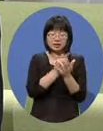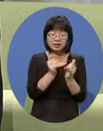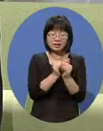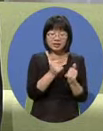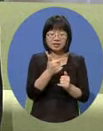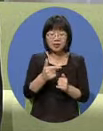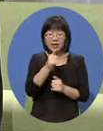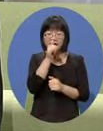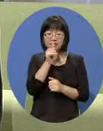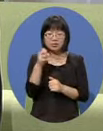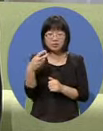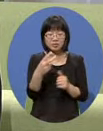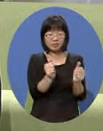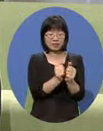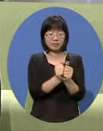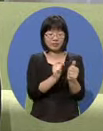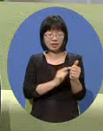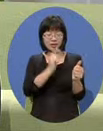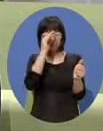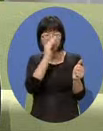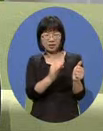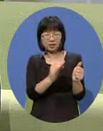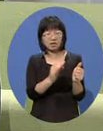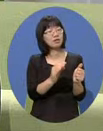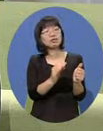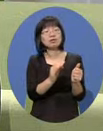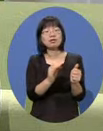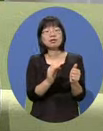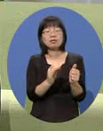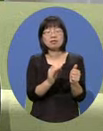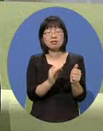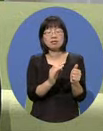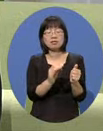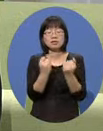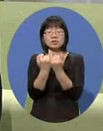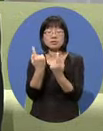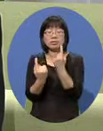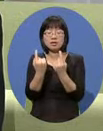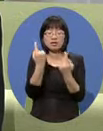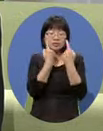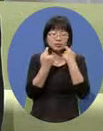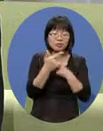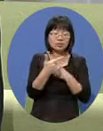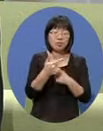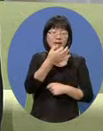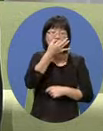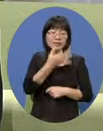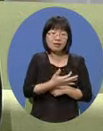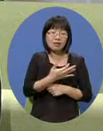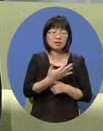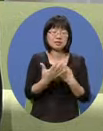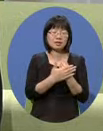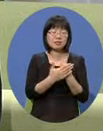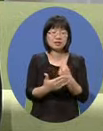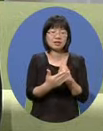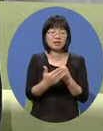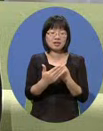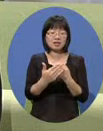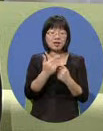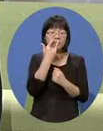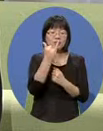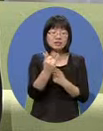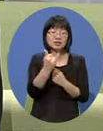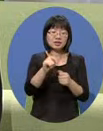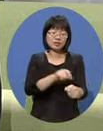많을 것이고요. 또 남자아이들 같은 경우에는 여자아이들보다 치료가 조금 더 어렵고 힘든 경우가 많습니다. 그래서 좀 더